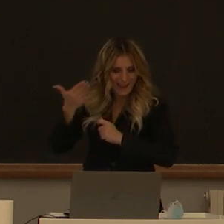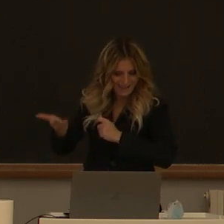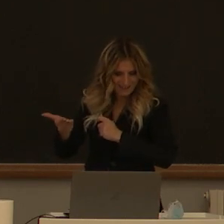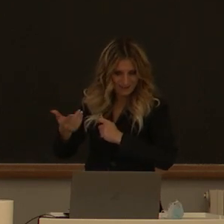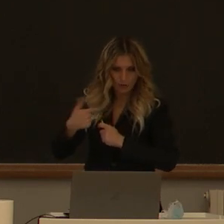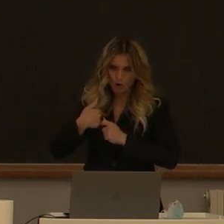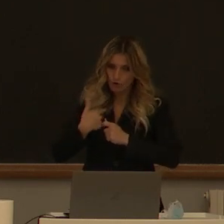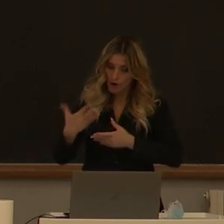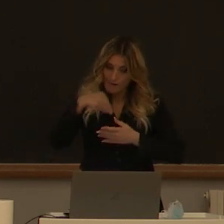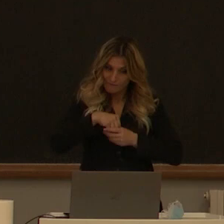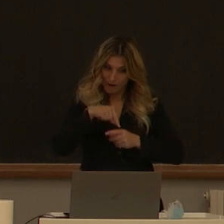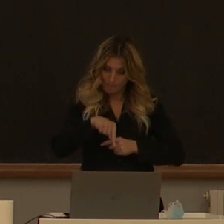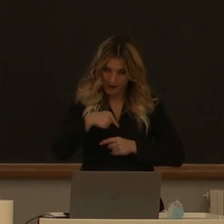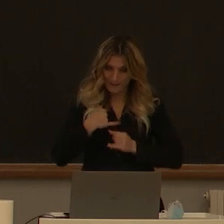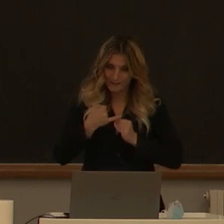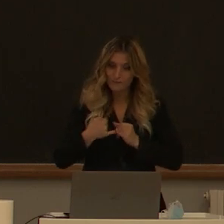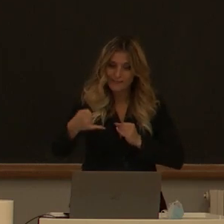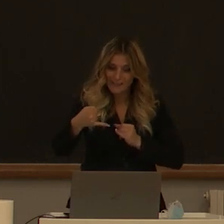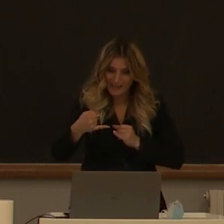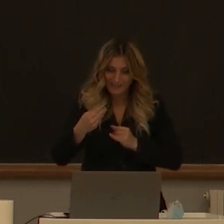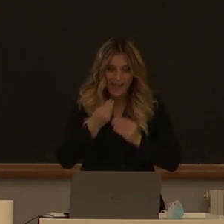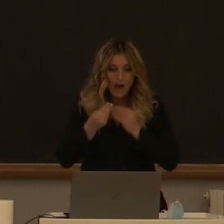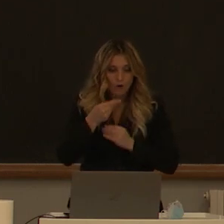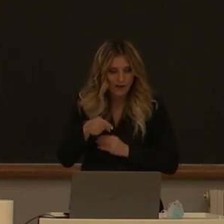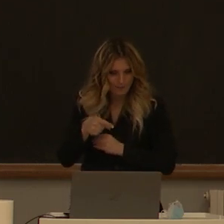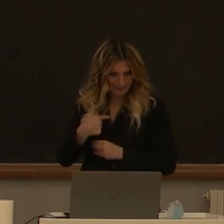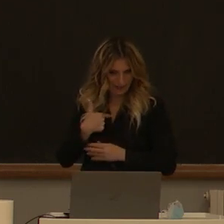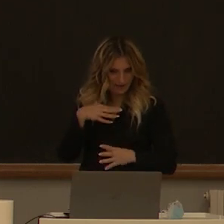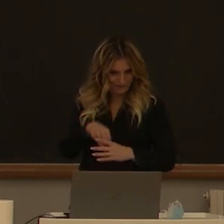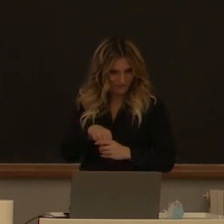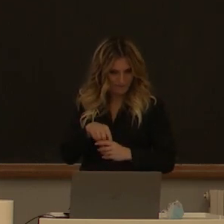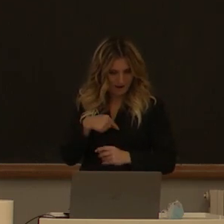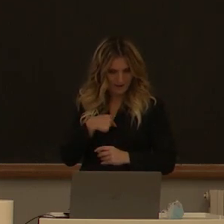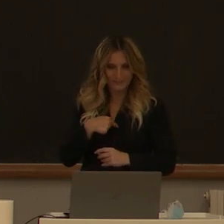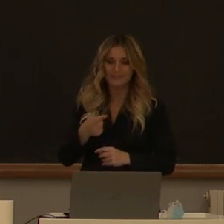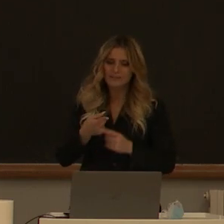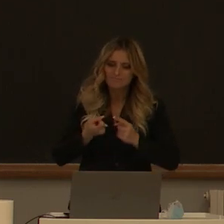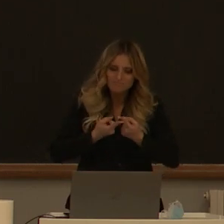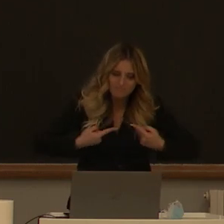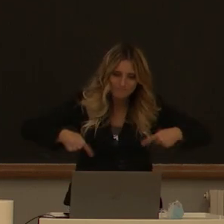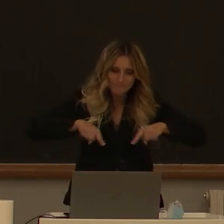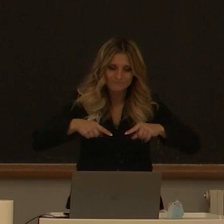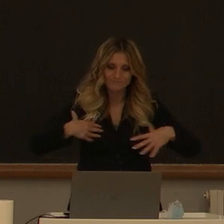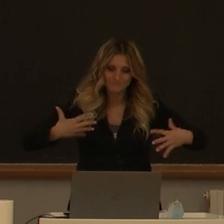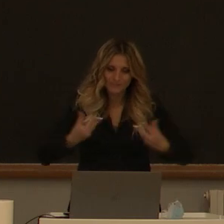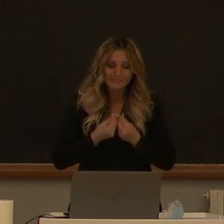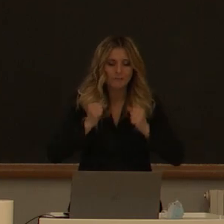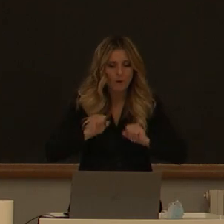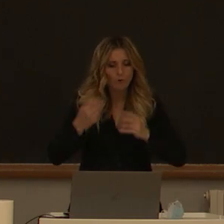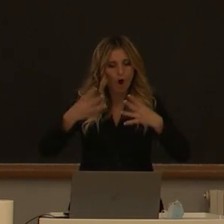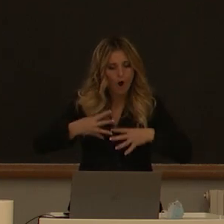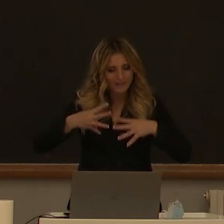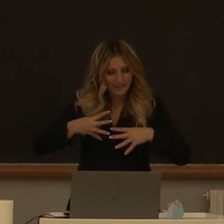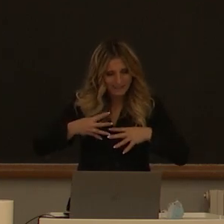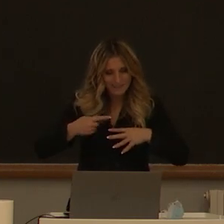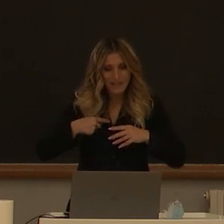io faccio parte del tavolo filiere agroalimentari del Ministero, ed è un tavolo dove vedremo abbiamo potuto organizzare